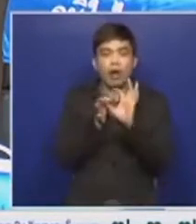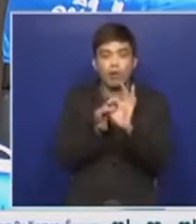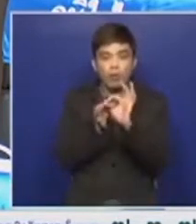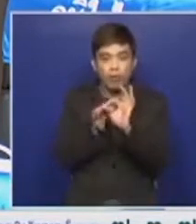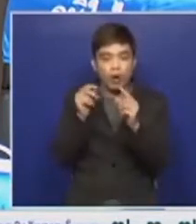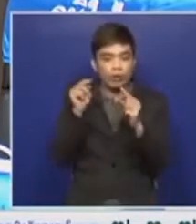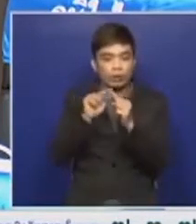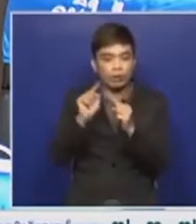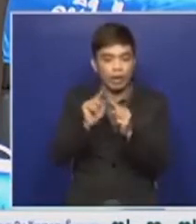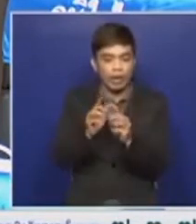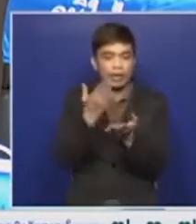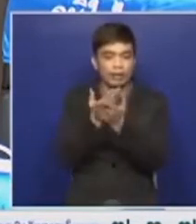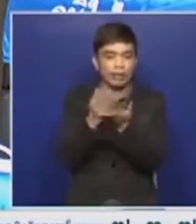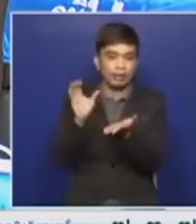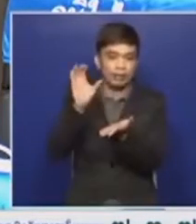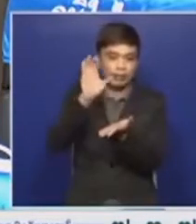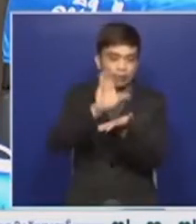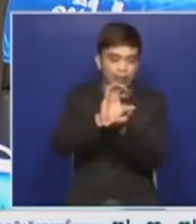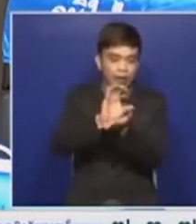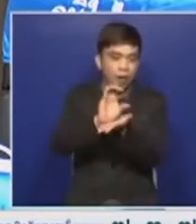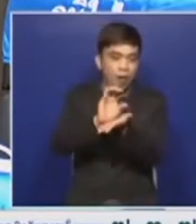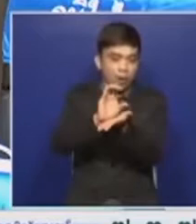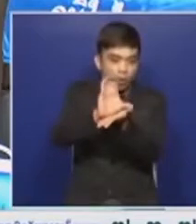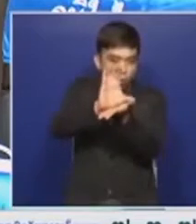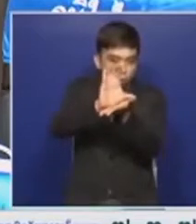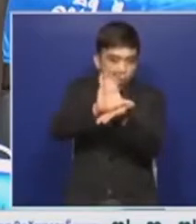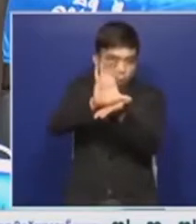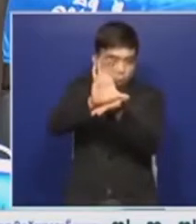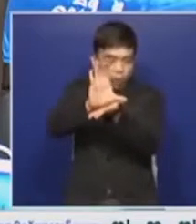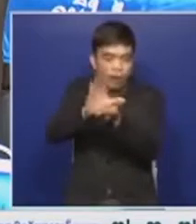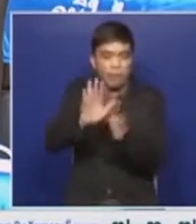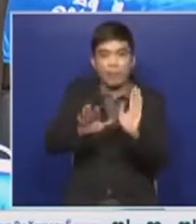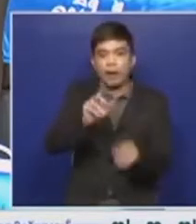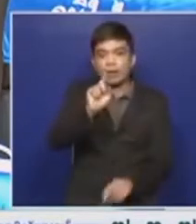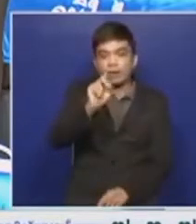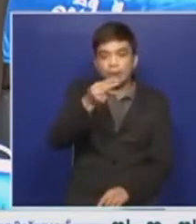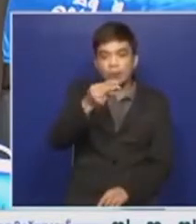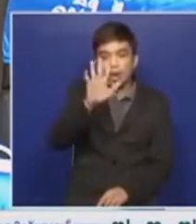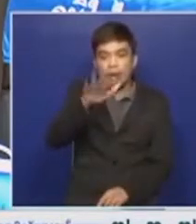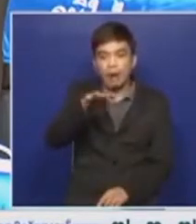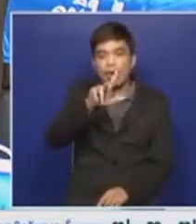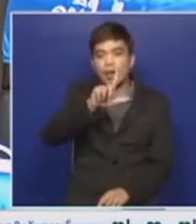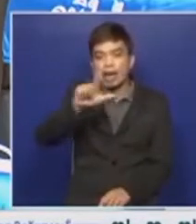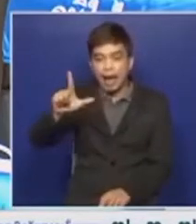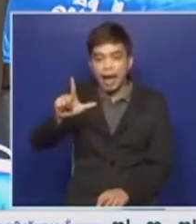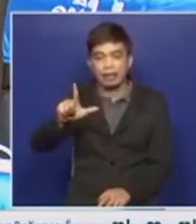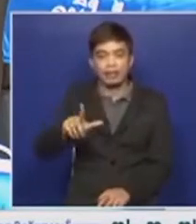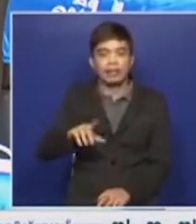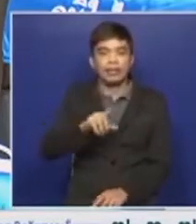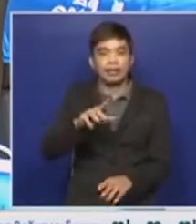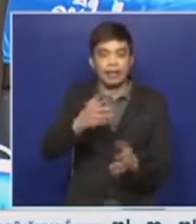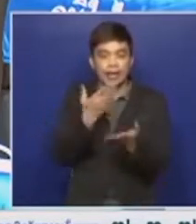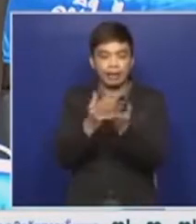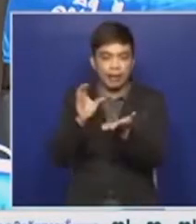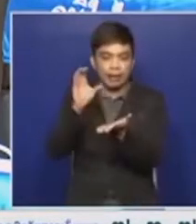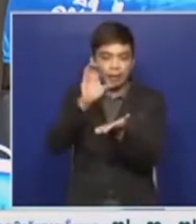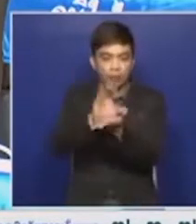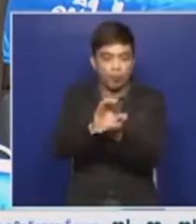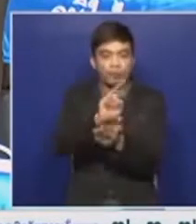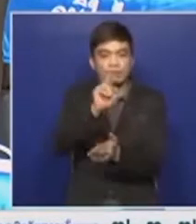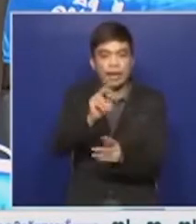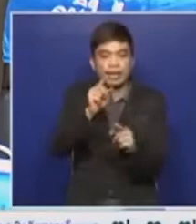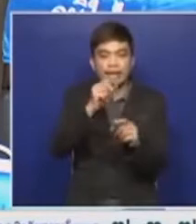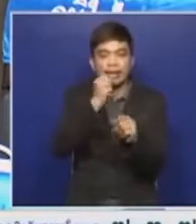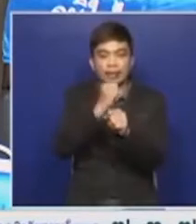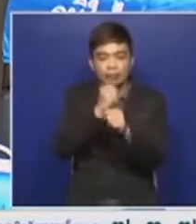ต่อการใช้งบประมาณที่อาจจะมีจำนวนมากและมากถึง 1หมื่น 5พันล้านบาทในการทำประชามติการ